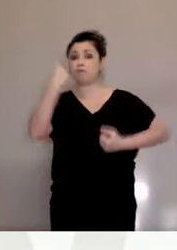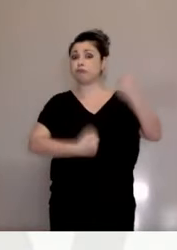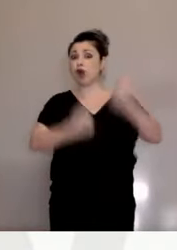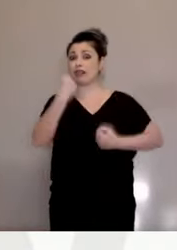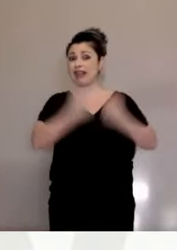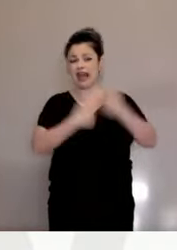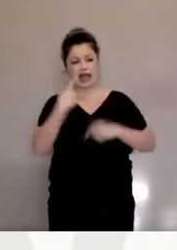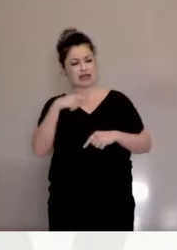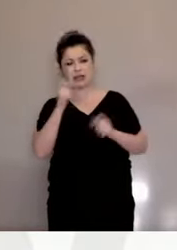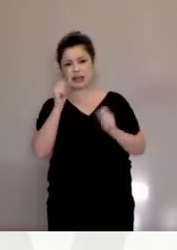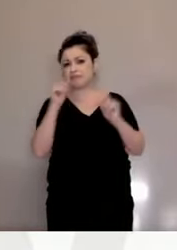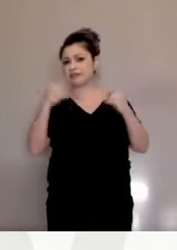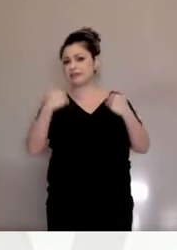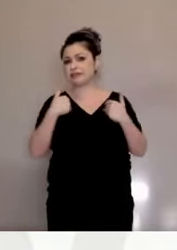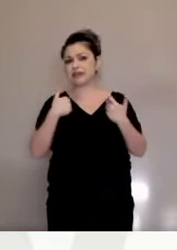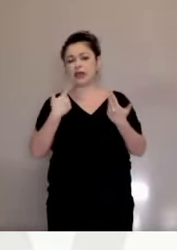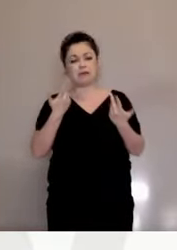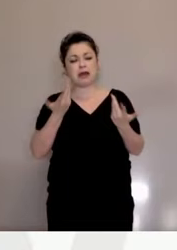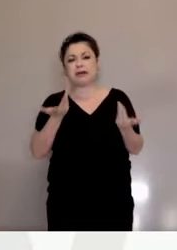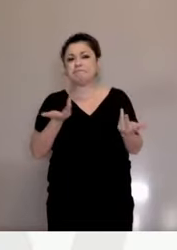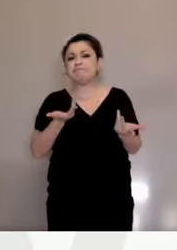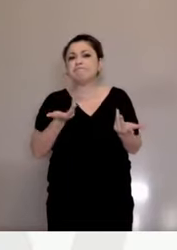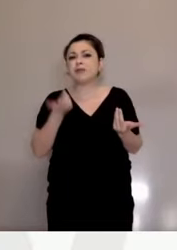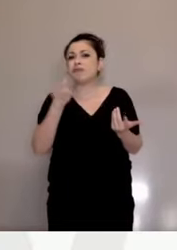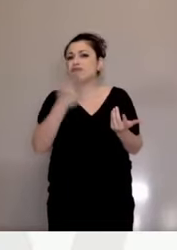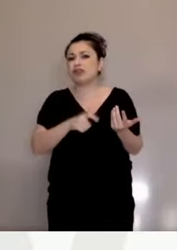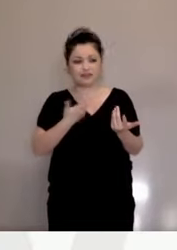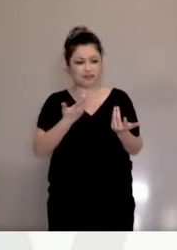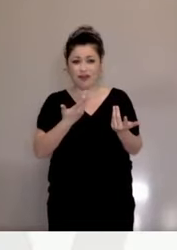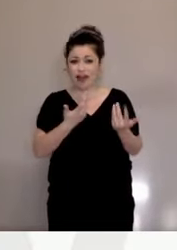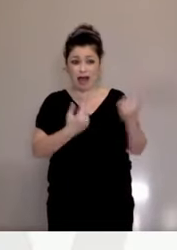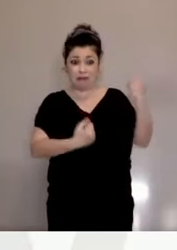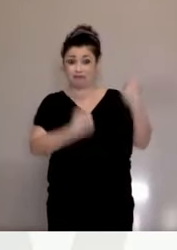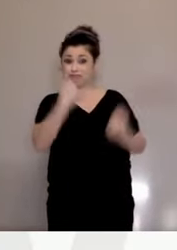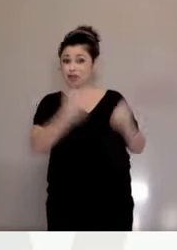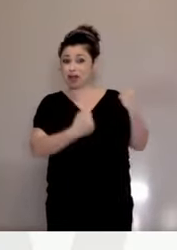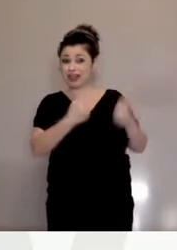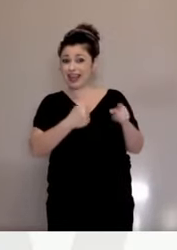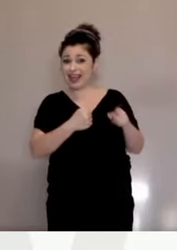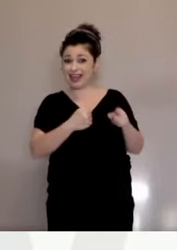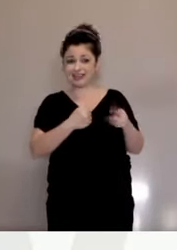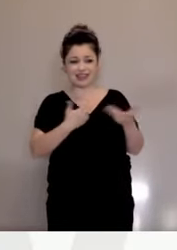protestazione, perché è veramente l'espressione